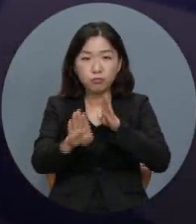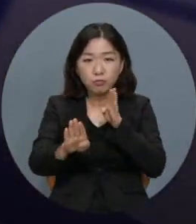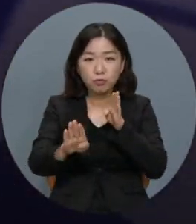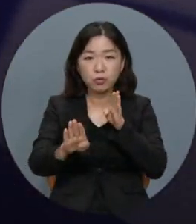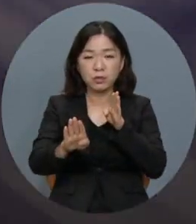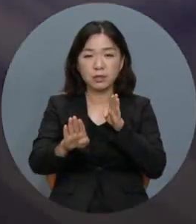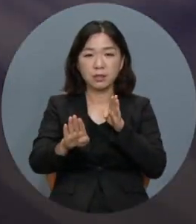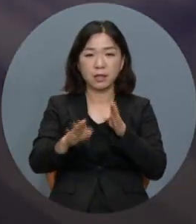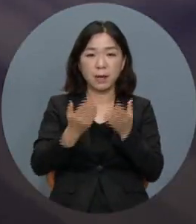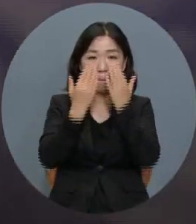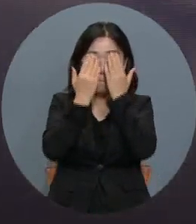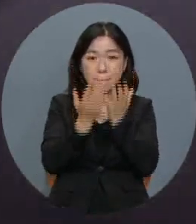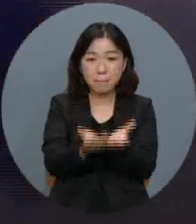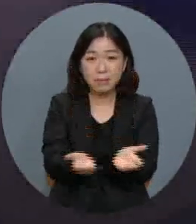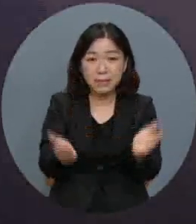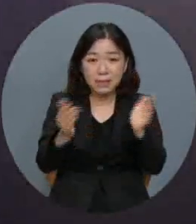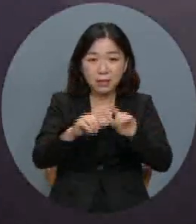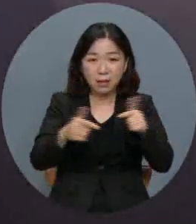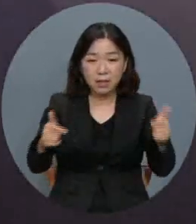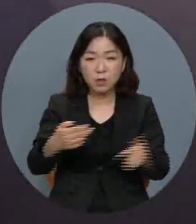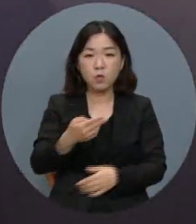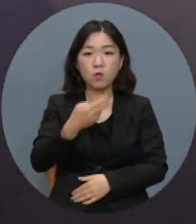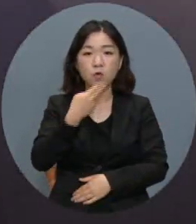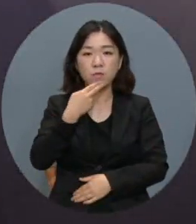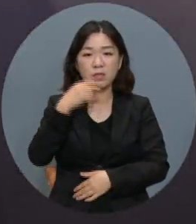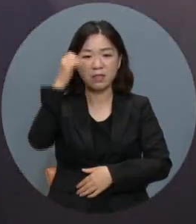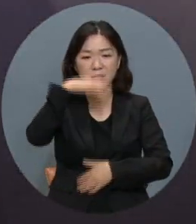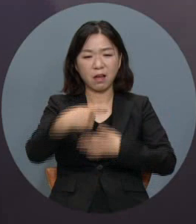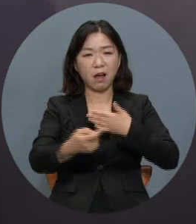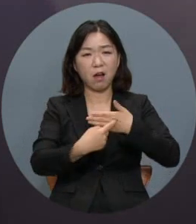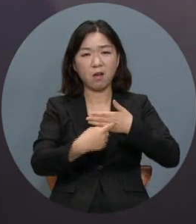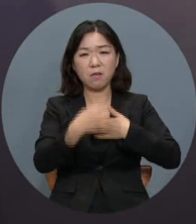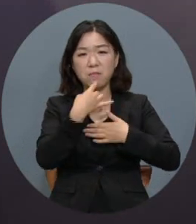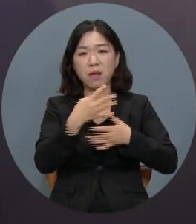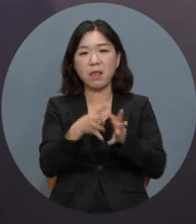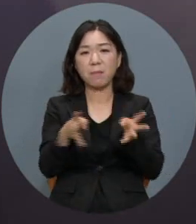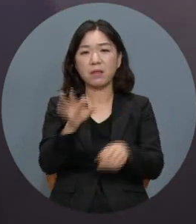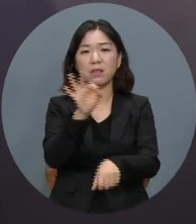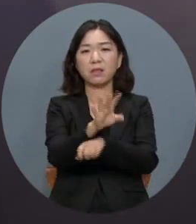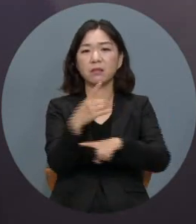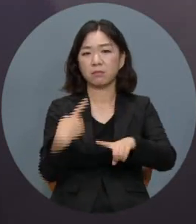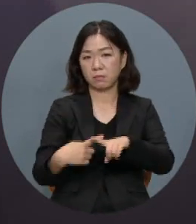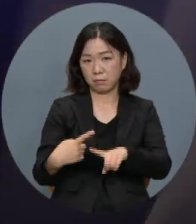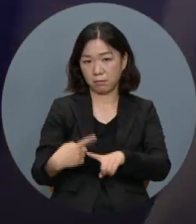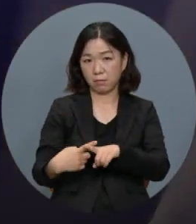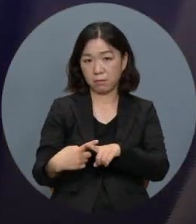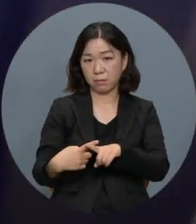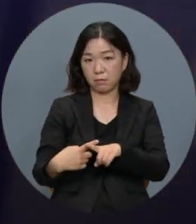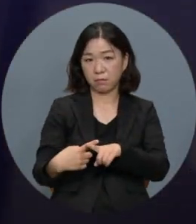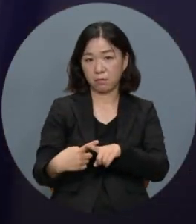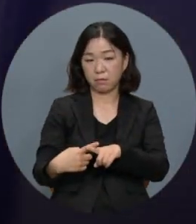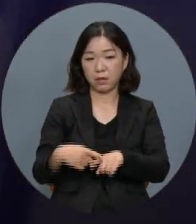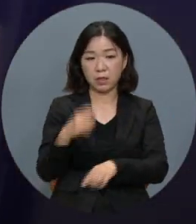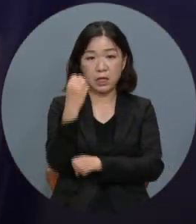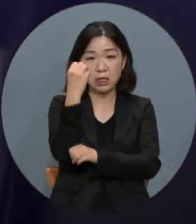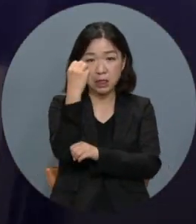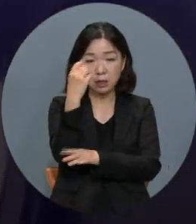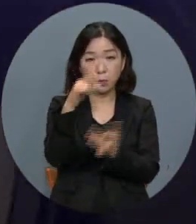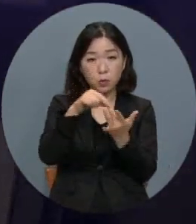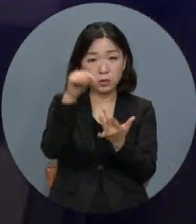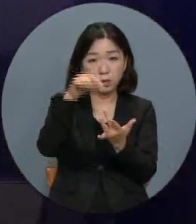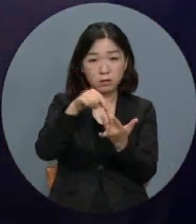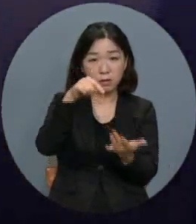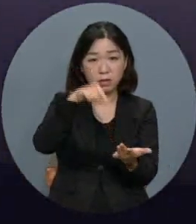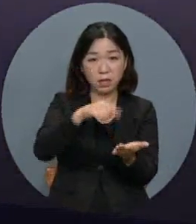세면기 와 양변기 조차 없는 이른바 껍데기 아파트를 받게 됩니다 이 같은 기본 선택 품목 을